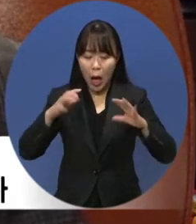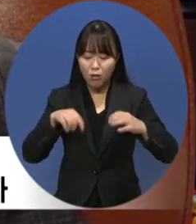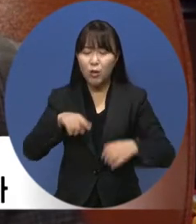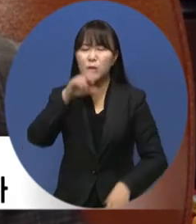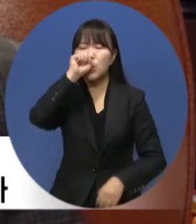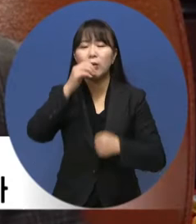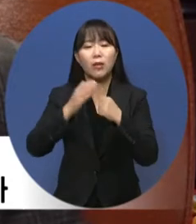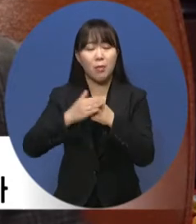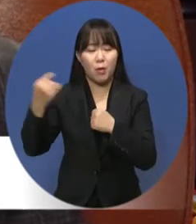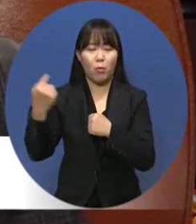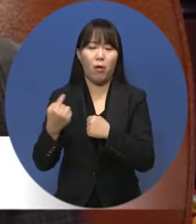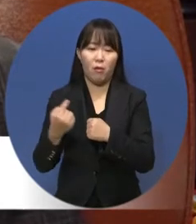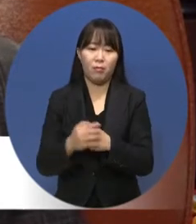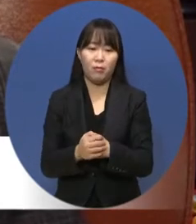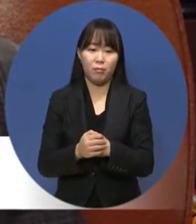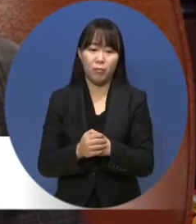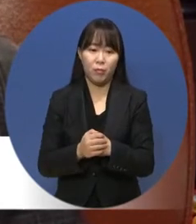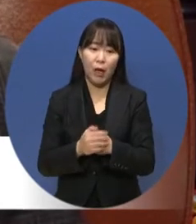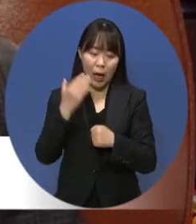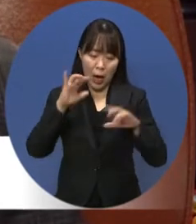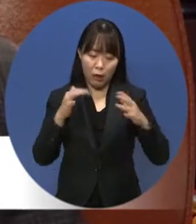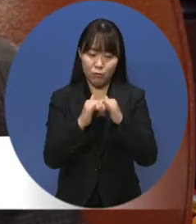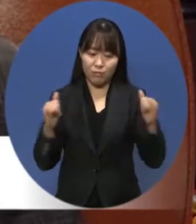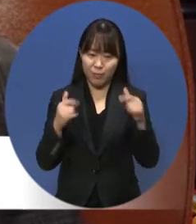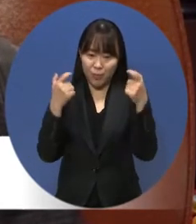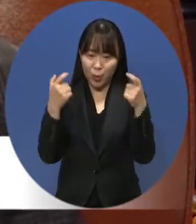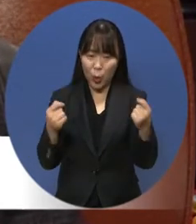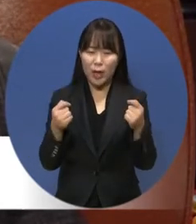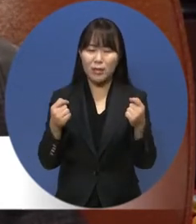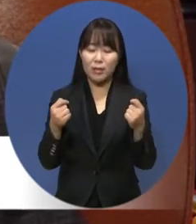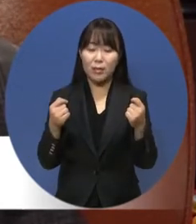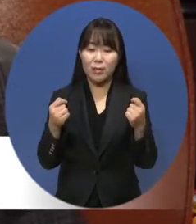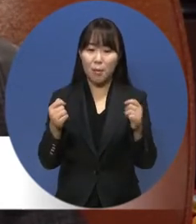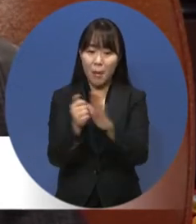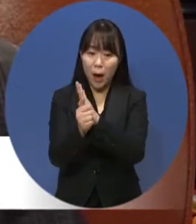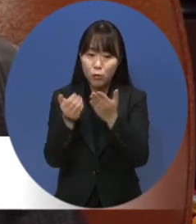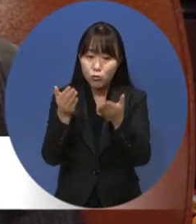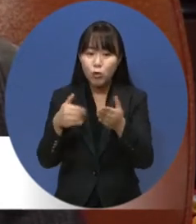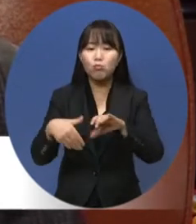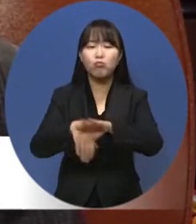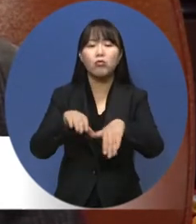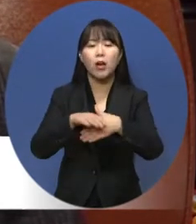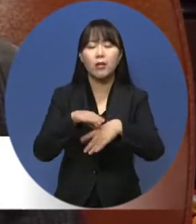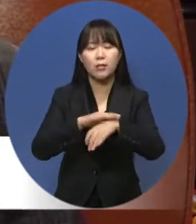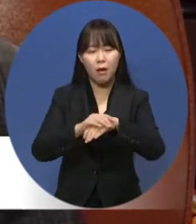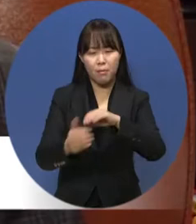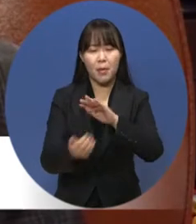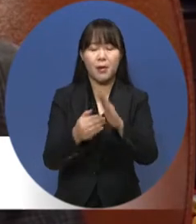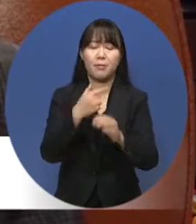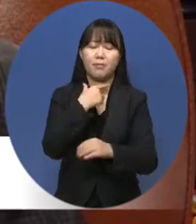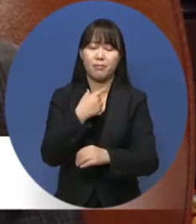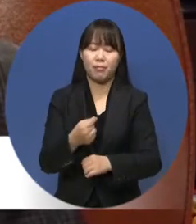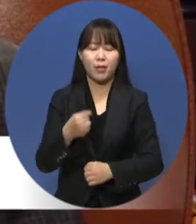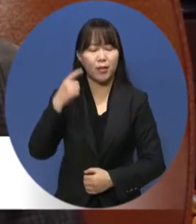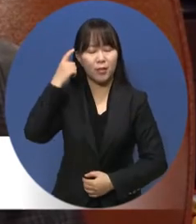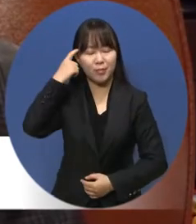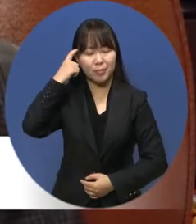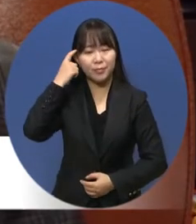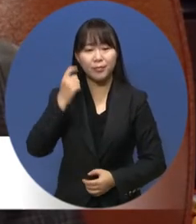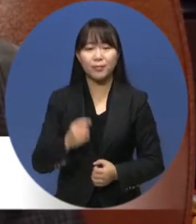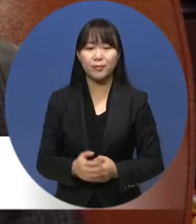사람들이니까 한국 사람들도 똑같이 대해주고 글은 어떤 문화가 전 택하게 됐으면 하는